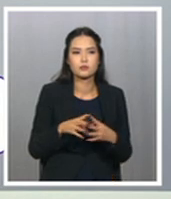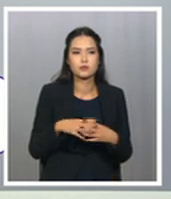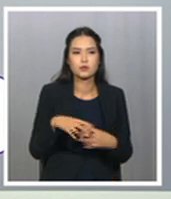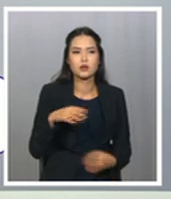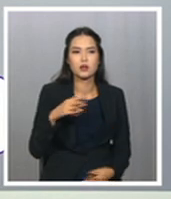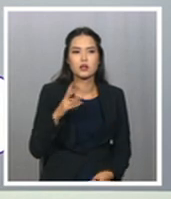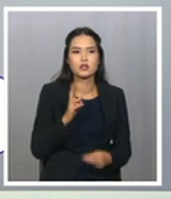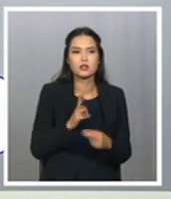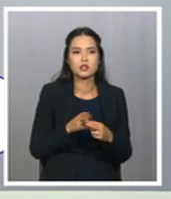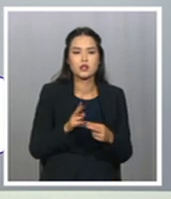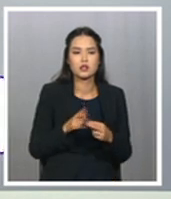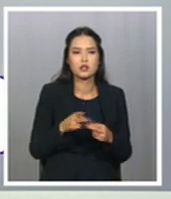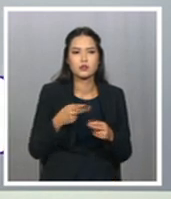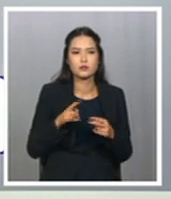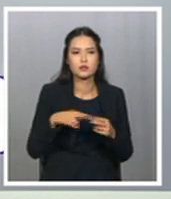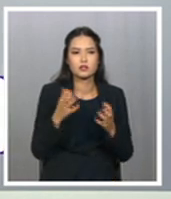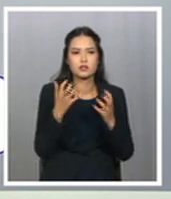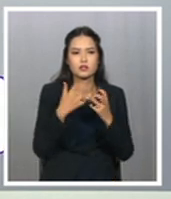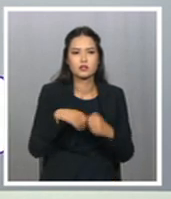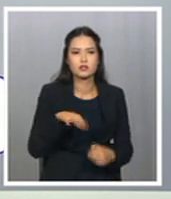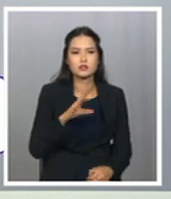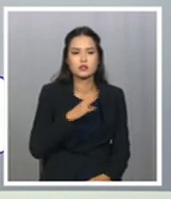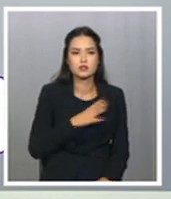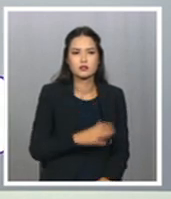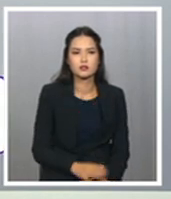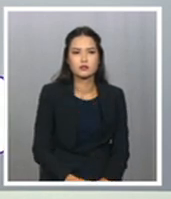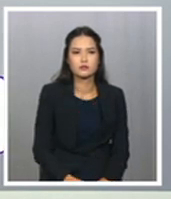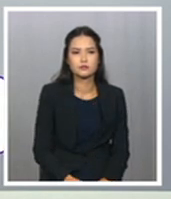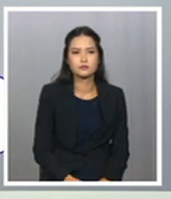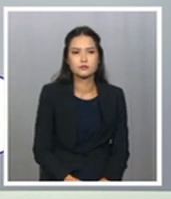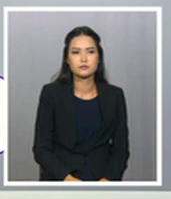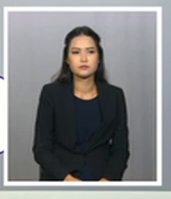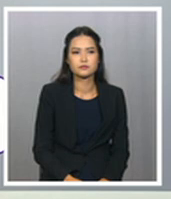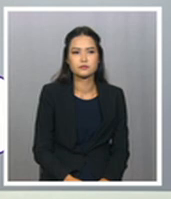негіздерін дәлелдеп есептер шығардық.